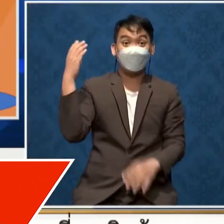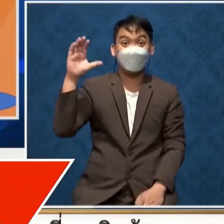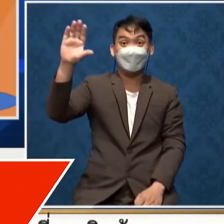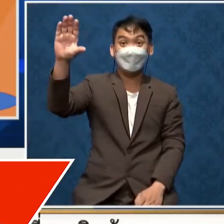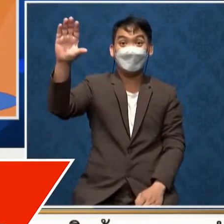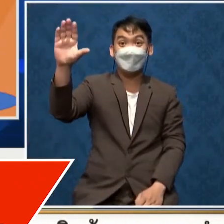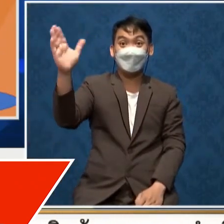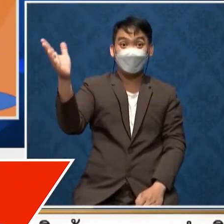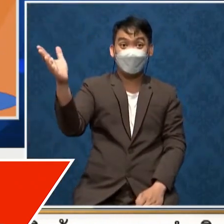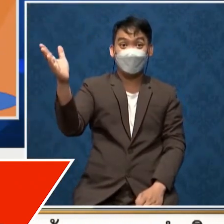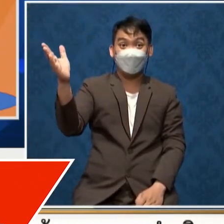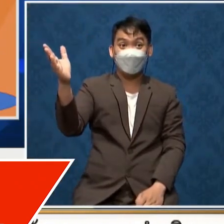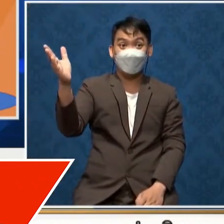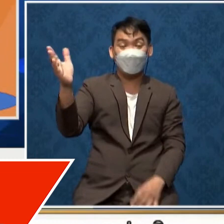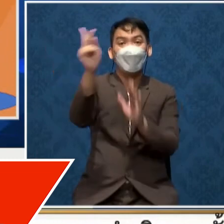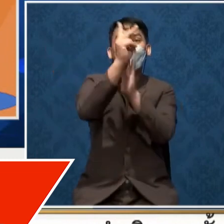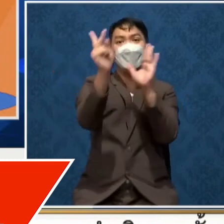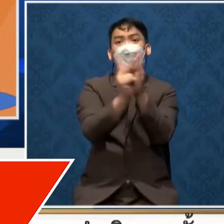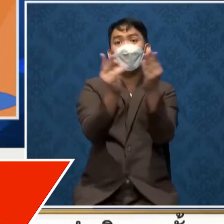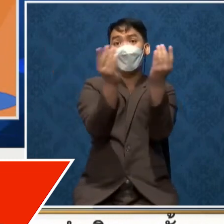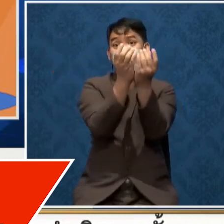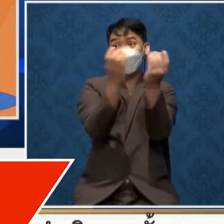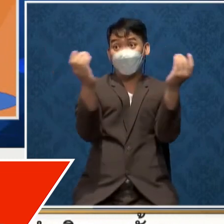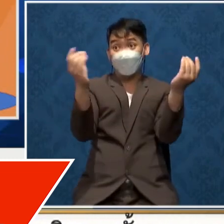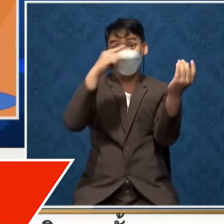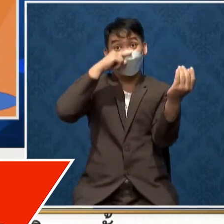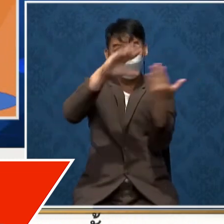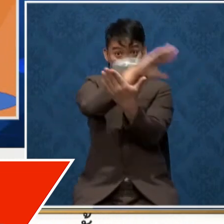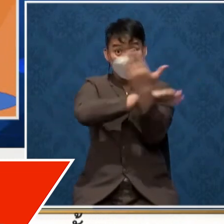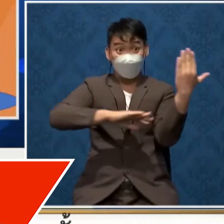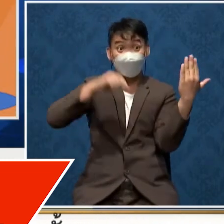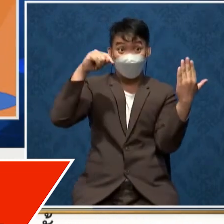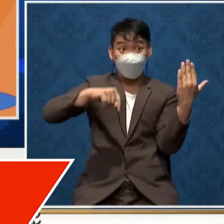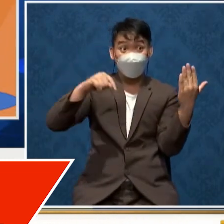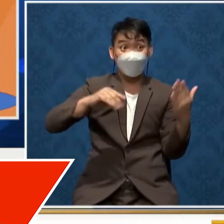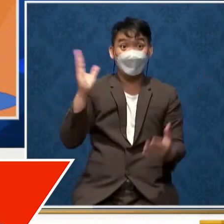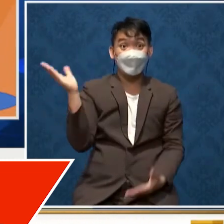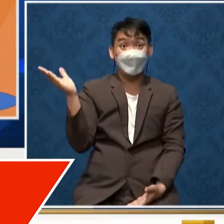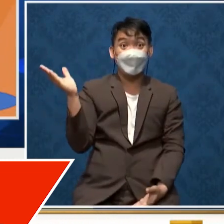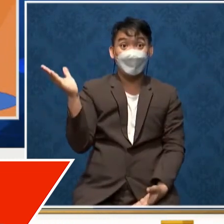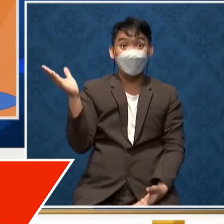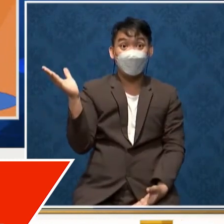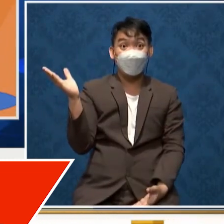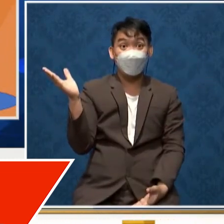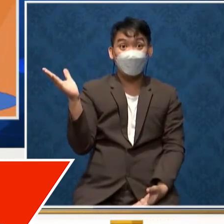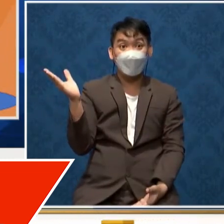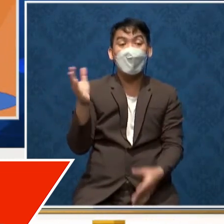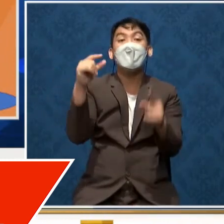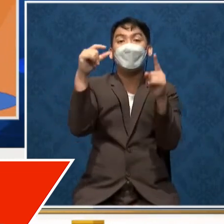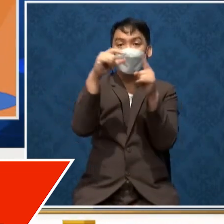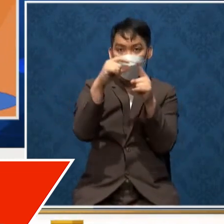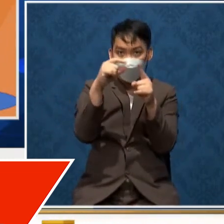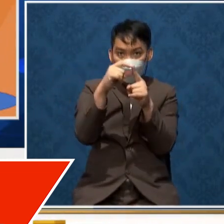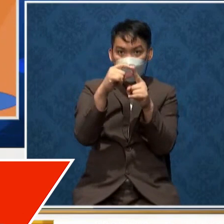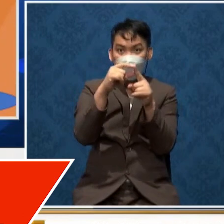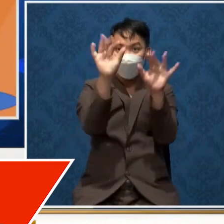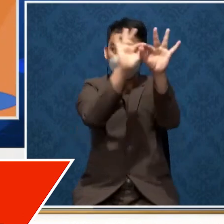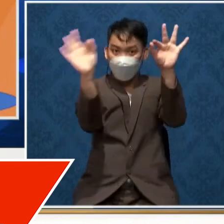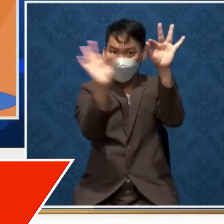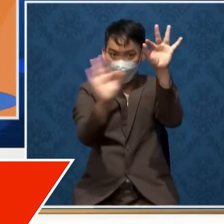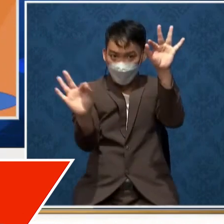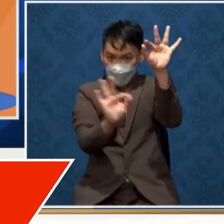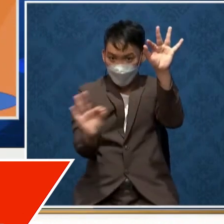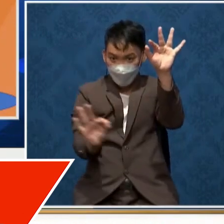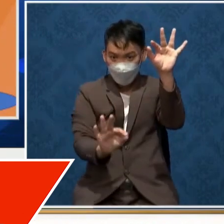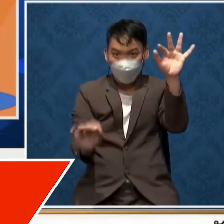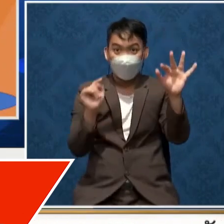รัฐธรรมนูญแห่งราชอาณาจักรไทยเนี่ยครับฉบับนี้ครับอันนั้นที่สไลด์ที่อยู่นั่นคือคำอธิบายนะครับค